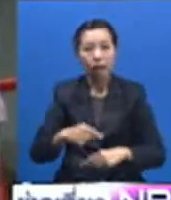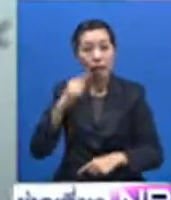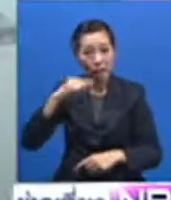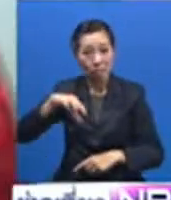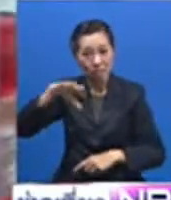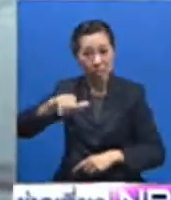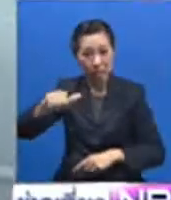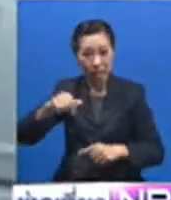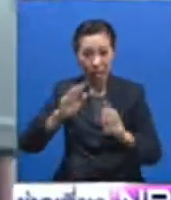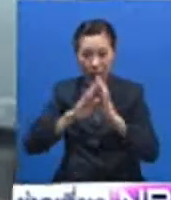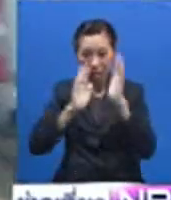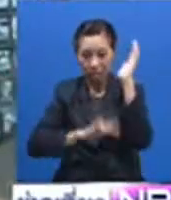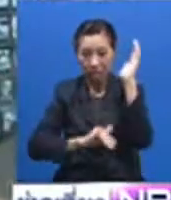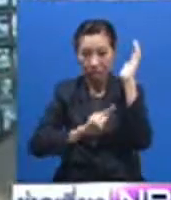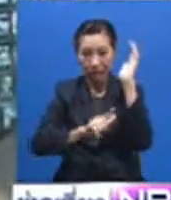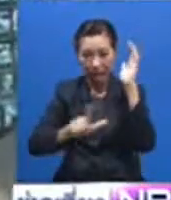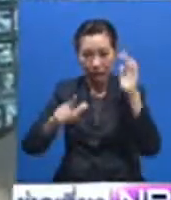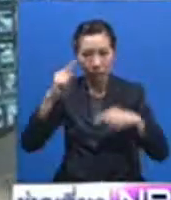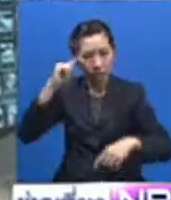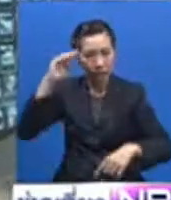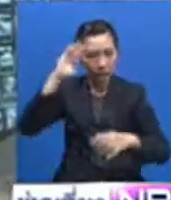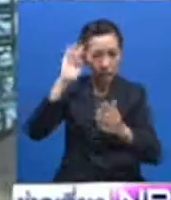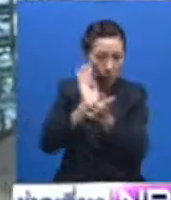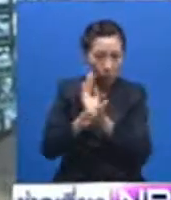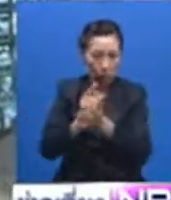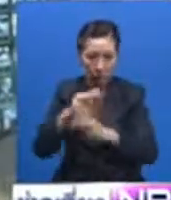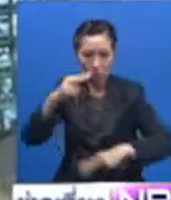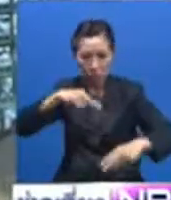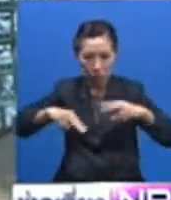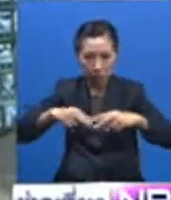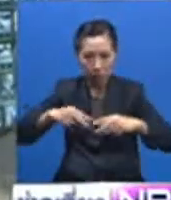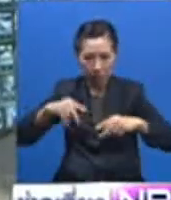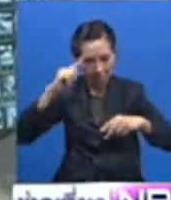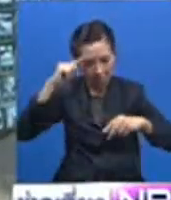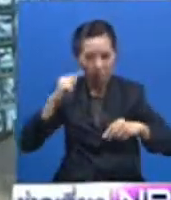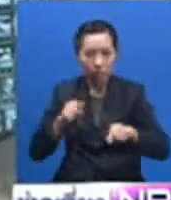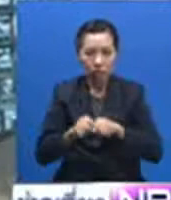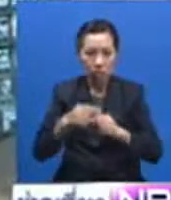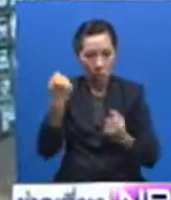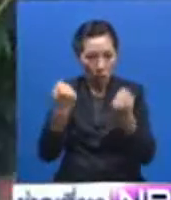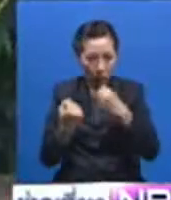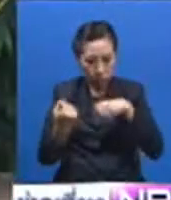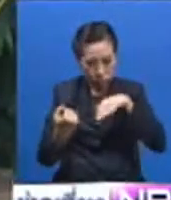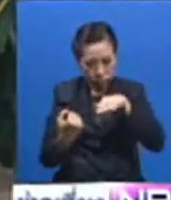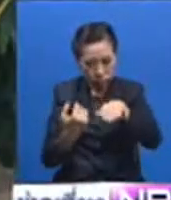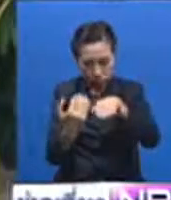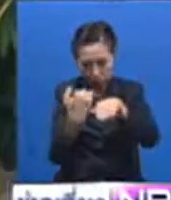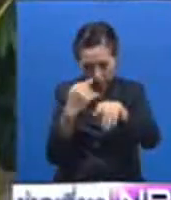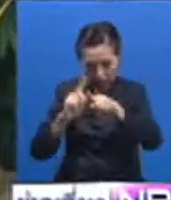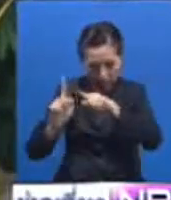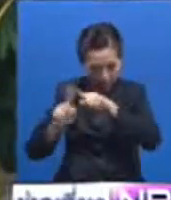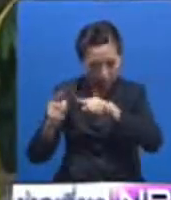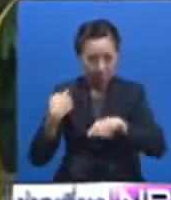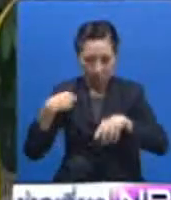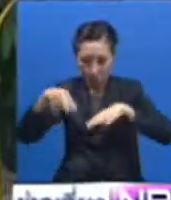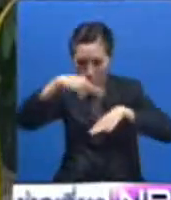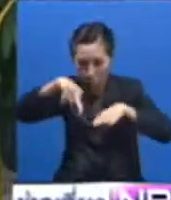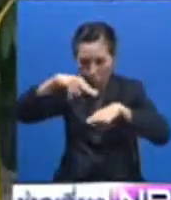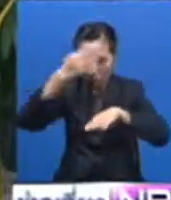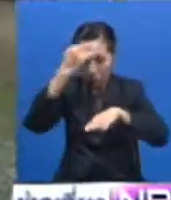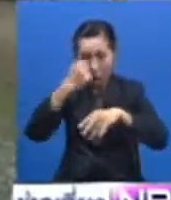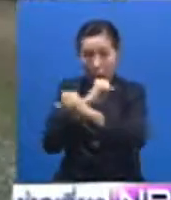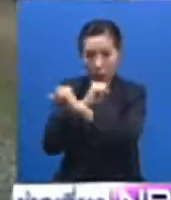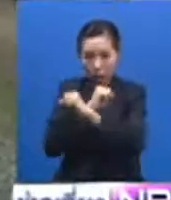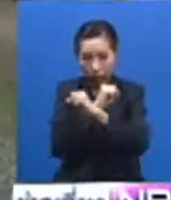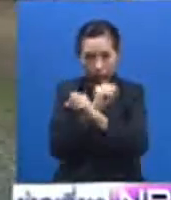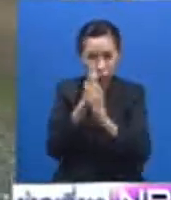ประจำจุดตรวจจุดสกัดพร้อมตรวจสอบตรวจค้นบุคคลยานพาหนะต้องสงสัยแต่งรถยนต์เป้าหมายอย่างเข้มงวดเพื่อป้องกันคนร้าย